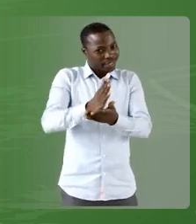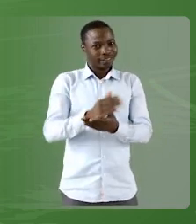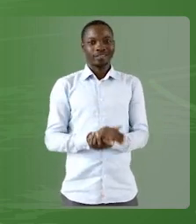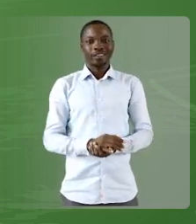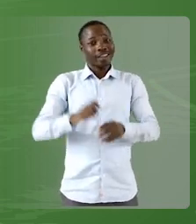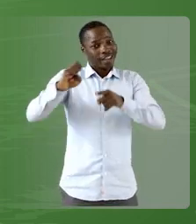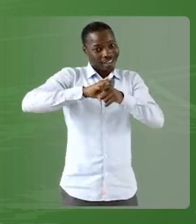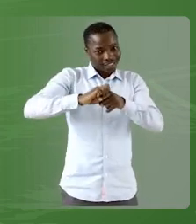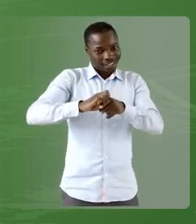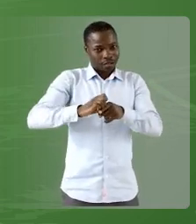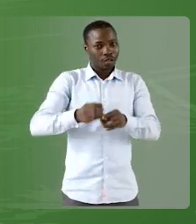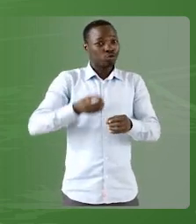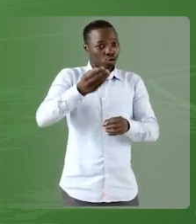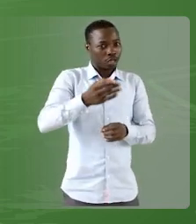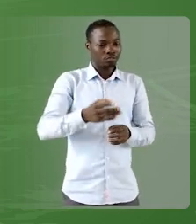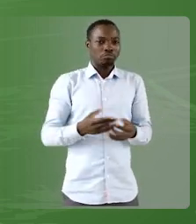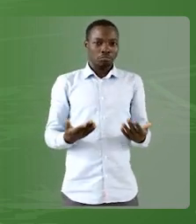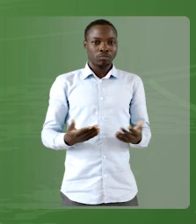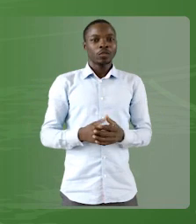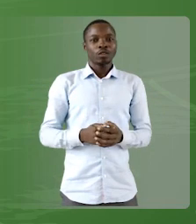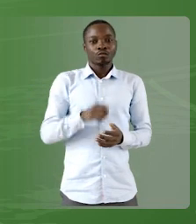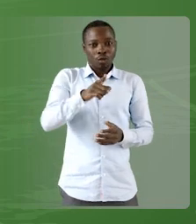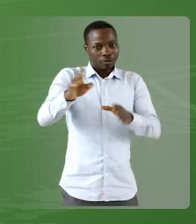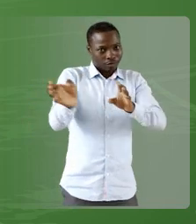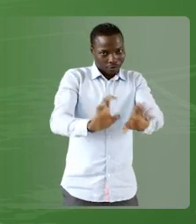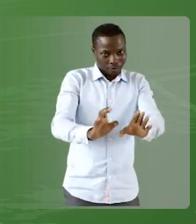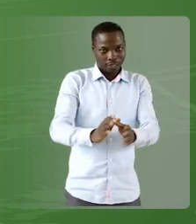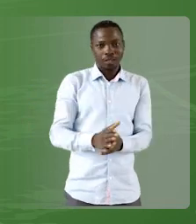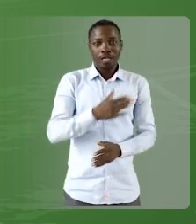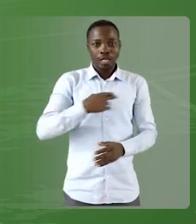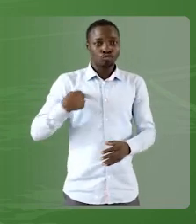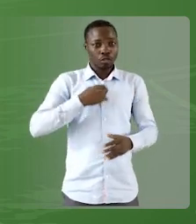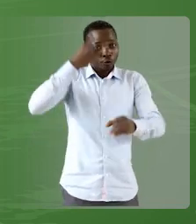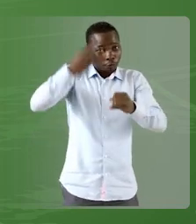pour terminer complètement cette leçon.